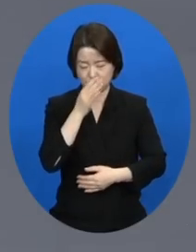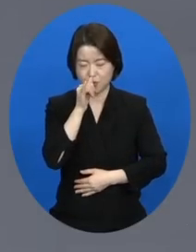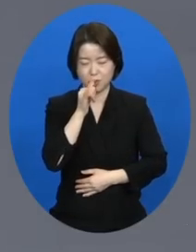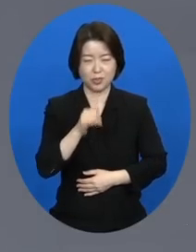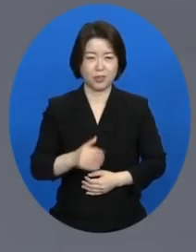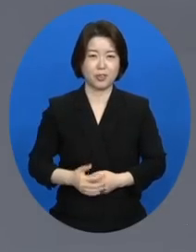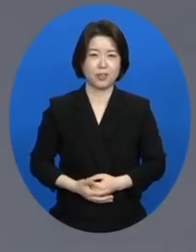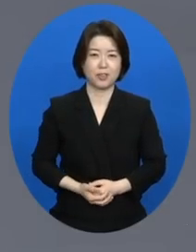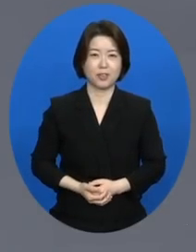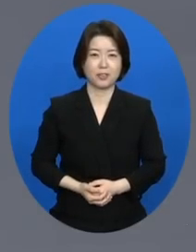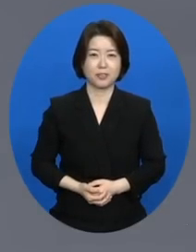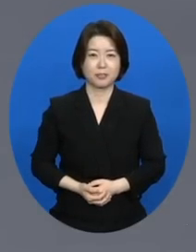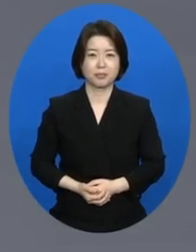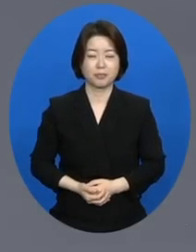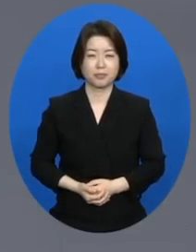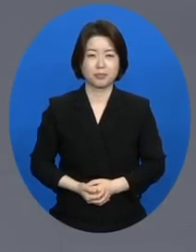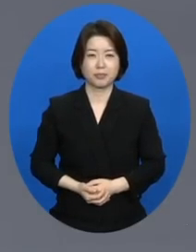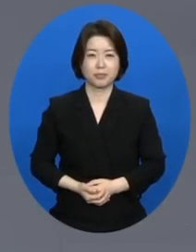것입니다.